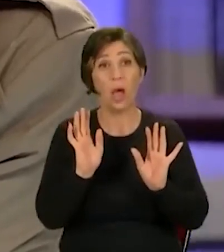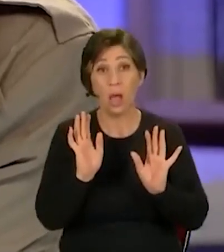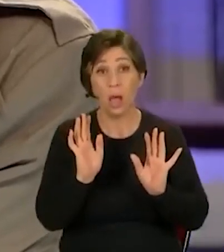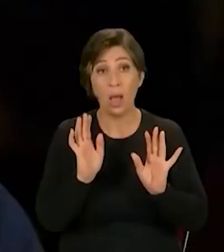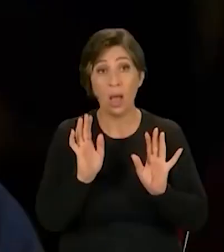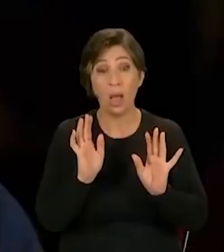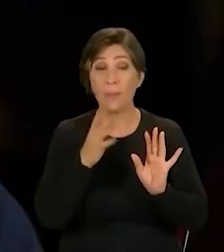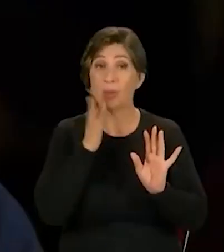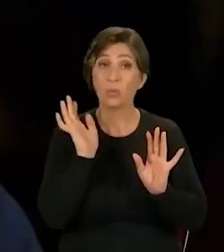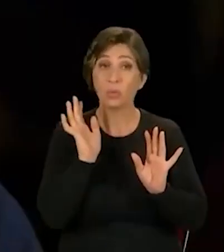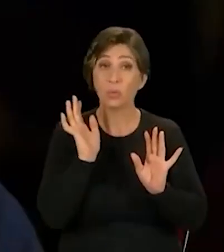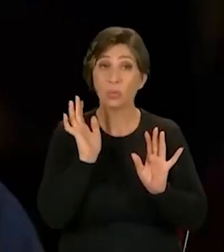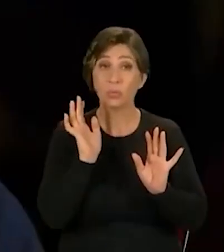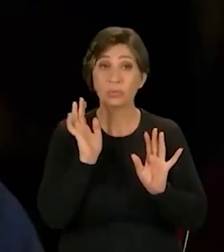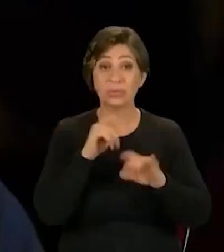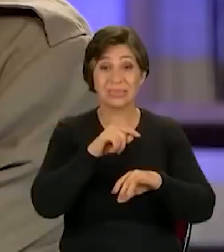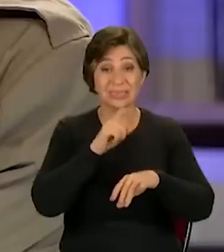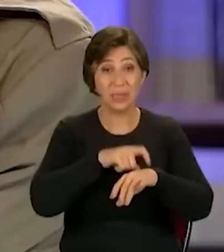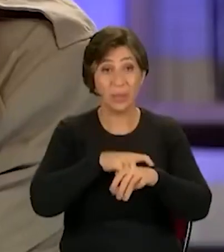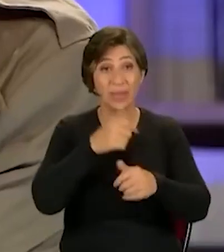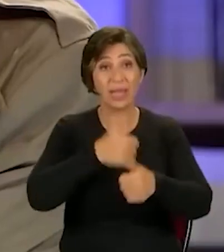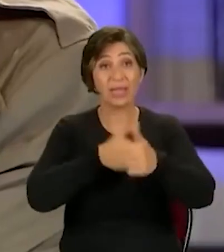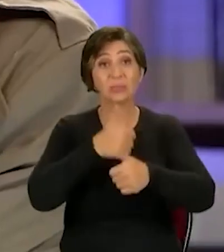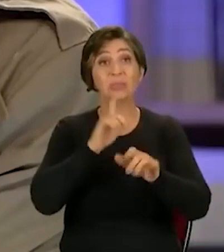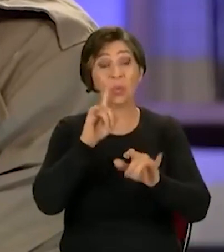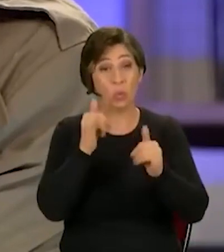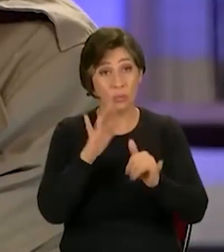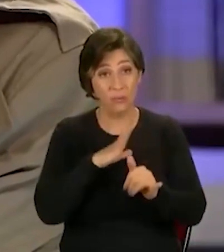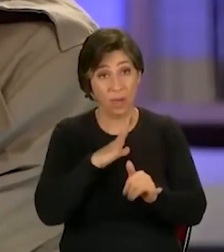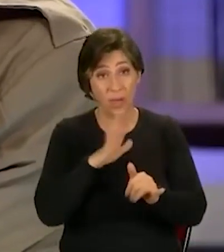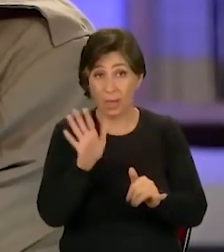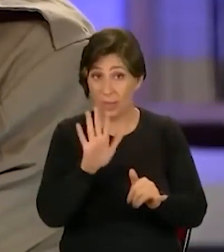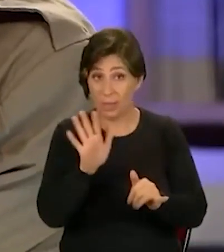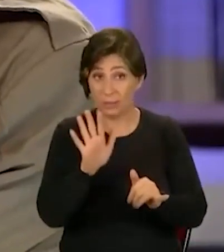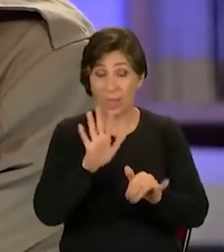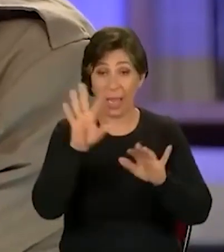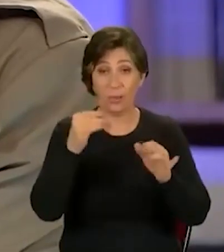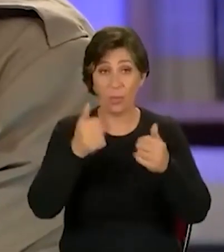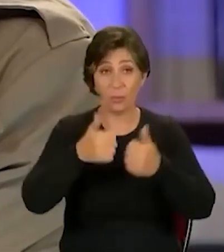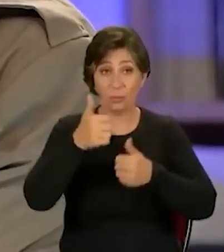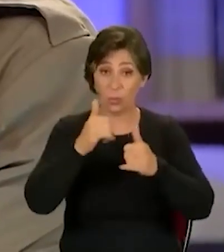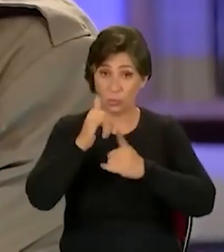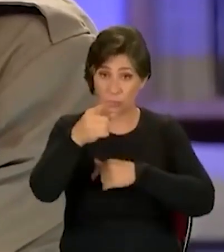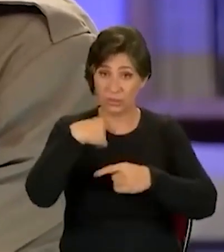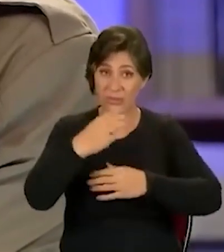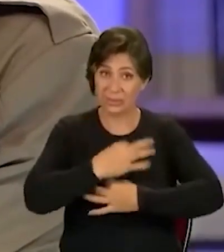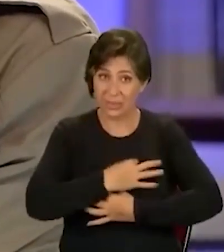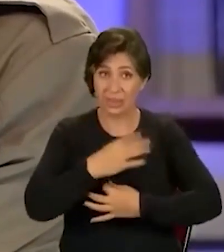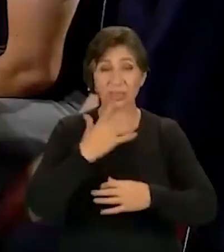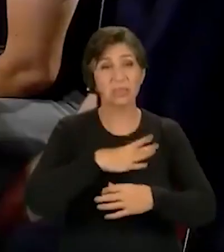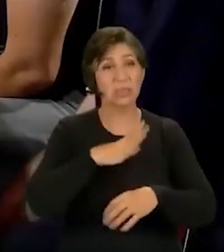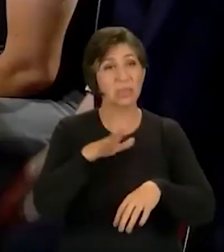mi? Aa yani zamanla yarışmadığı bir oyun mu var ortada? Hayır hayır. Her oyuncu birbirine saygı gösterecek. Yani istediğin